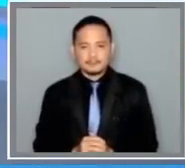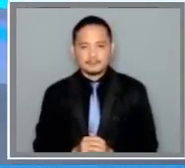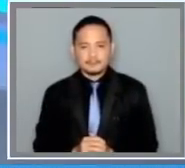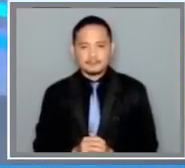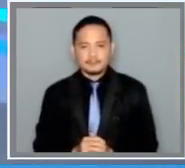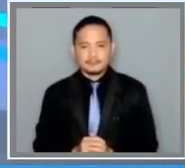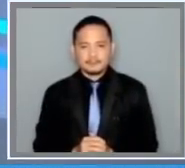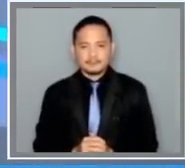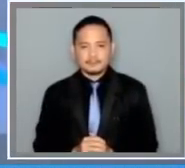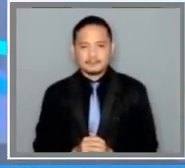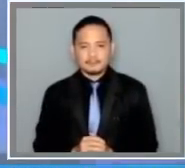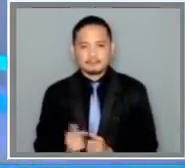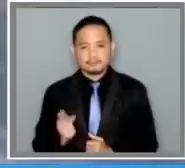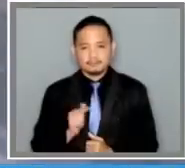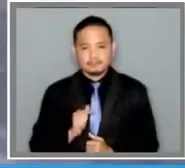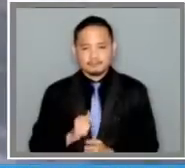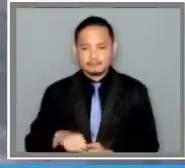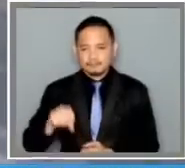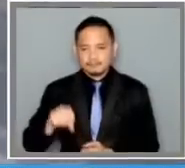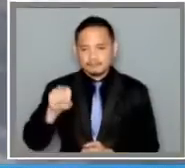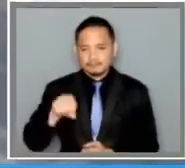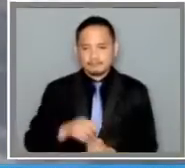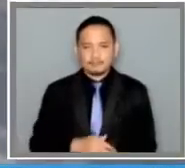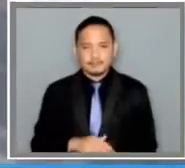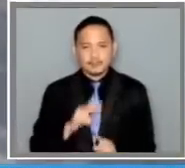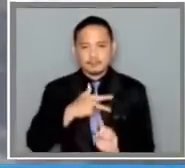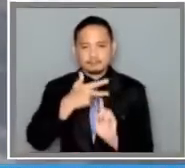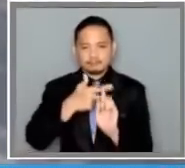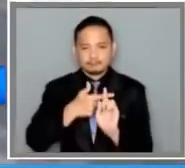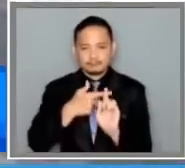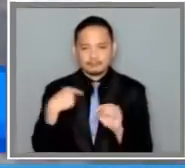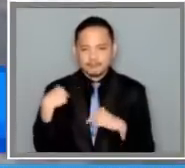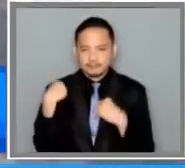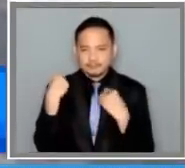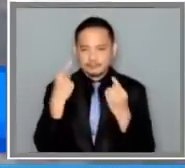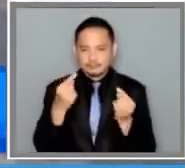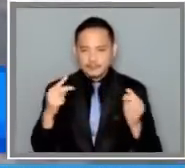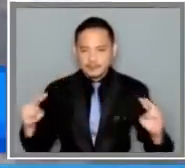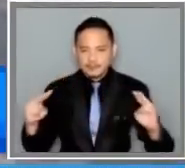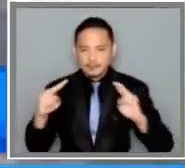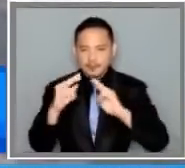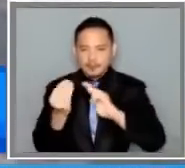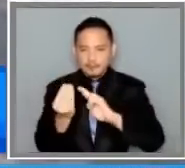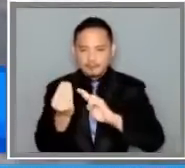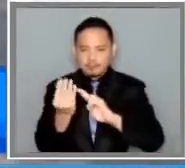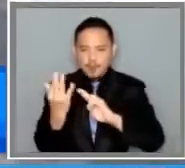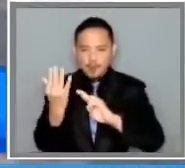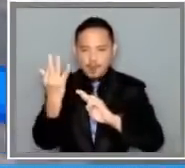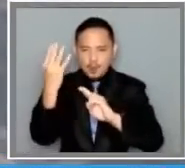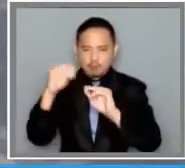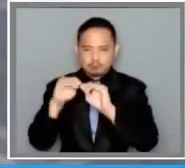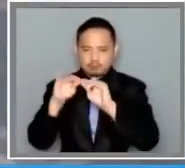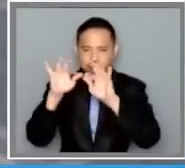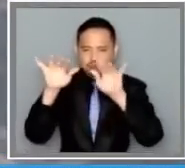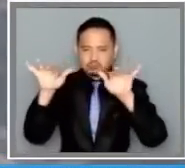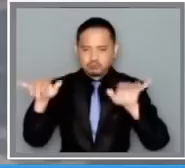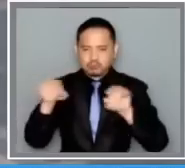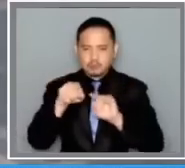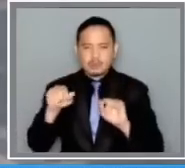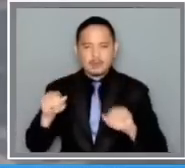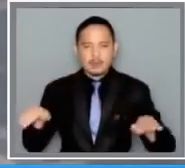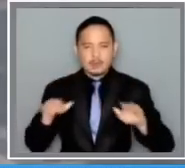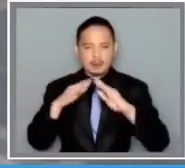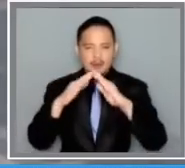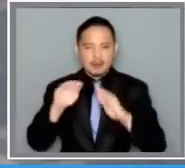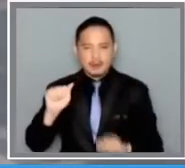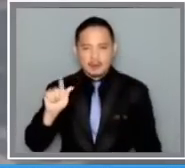Connie at mga kabalita, mahigit 3 buwan na nga ang nakalilipas mula nang mag-alboroto ang Bulkang Mayon dito sa Albay. At sa ngayon, patuloy pa rin ang